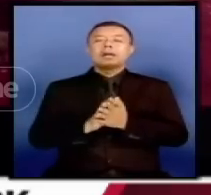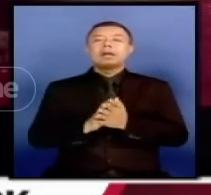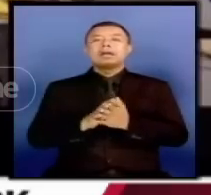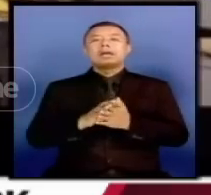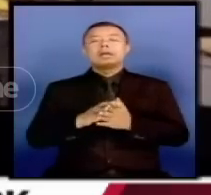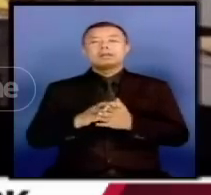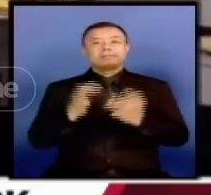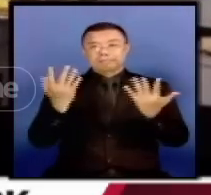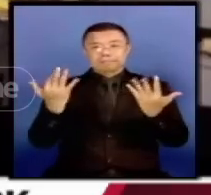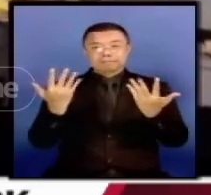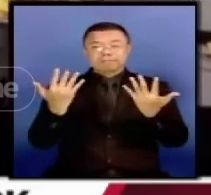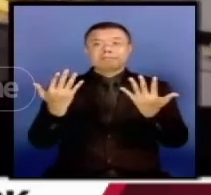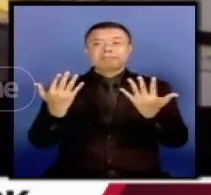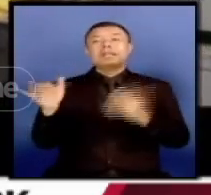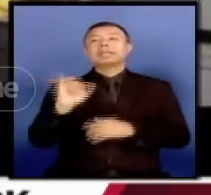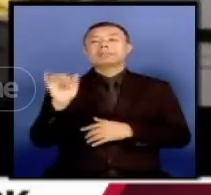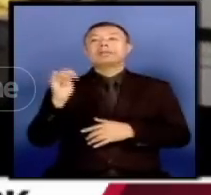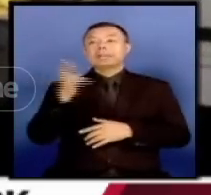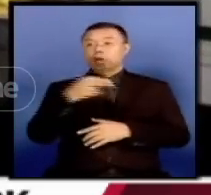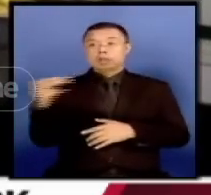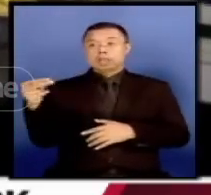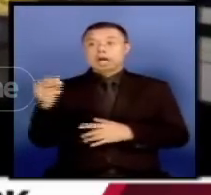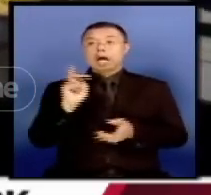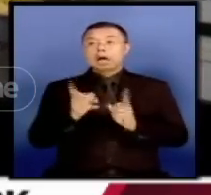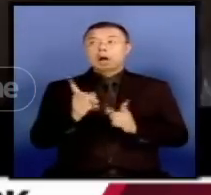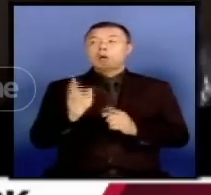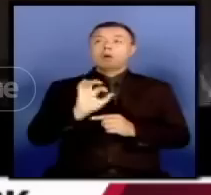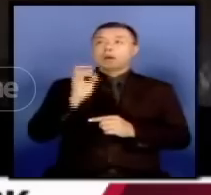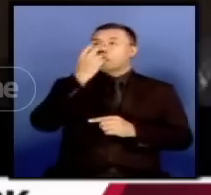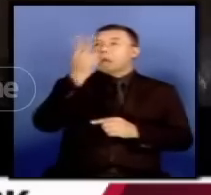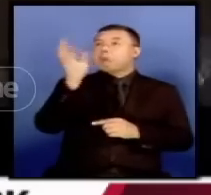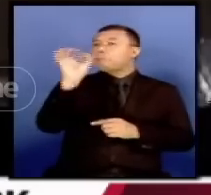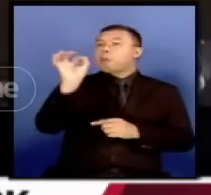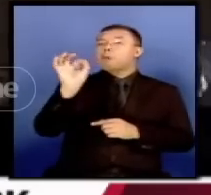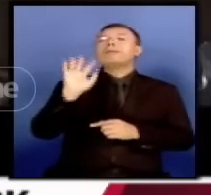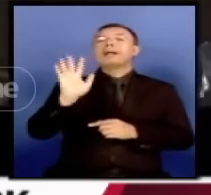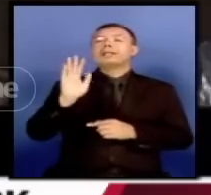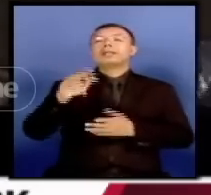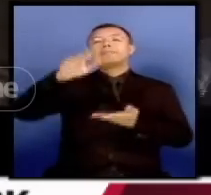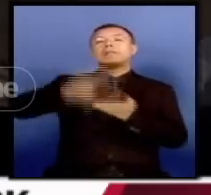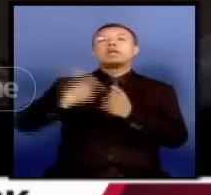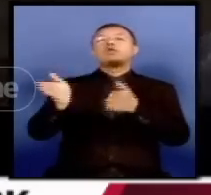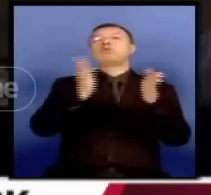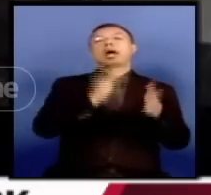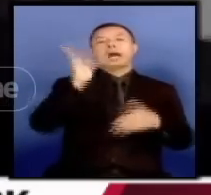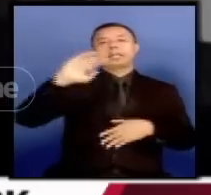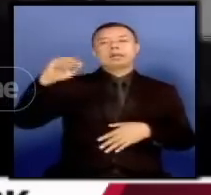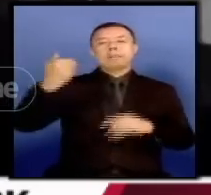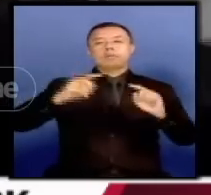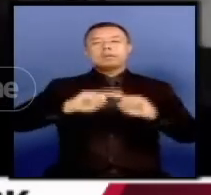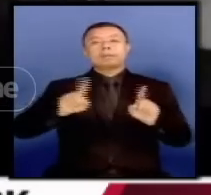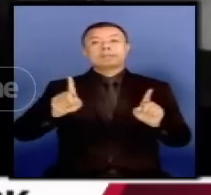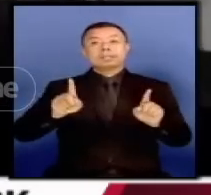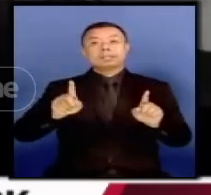hisab ataupun mungkin seperti yang di Indonesia, apabila tidak melihat nanti akan diketahkan jatuh pada hari Sabtu. Apa